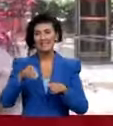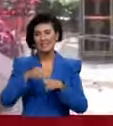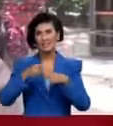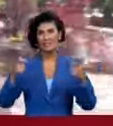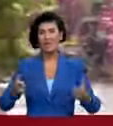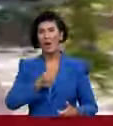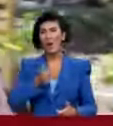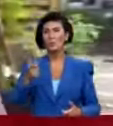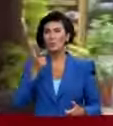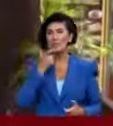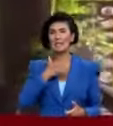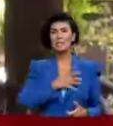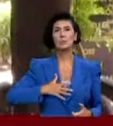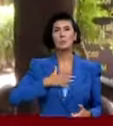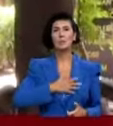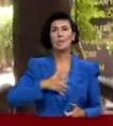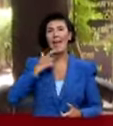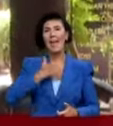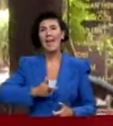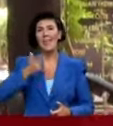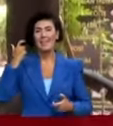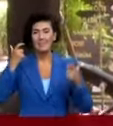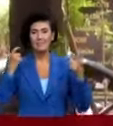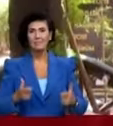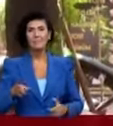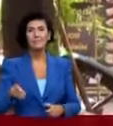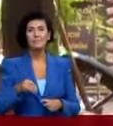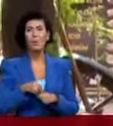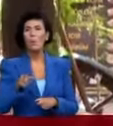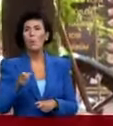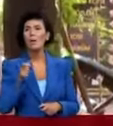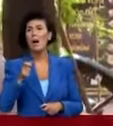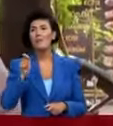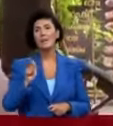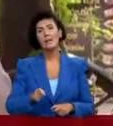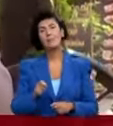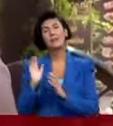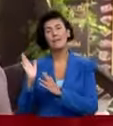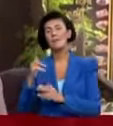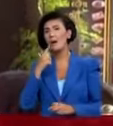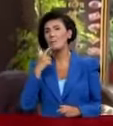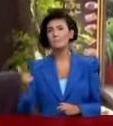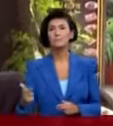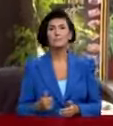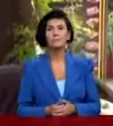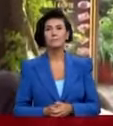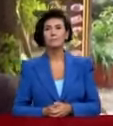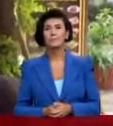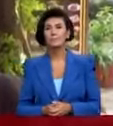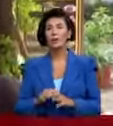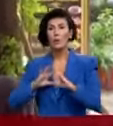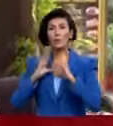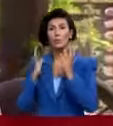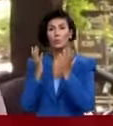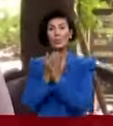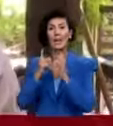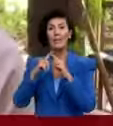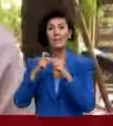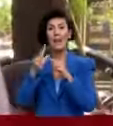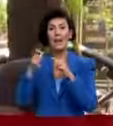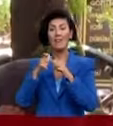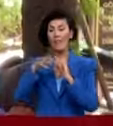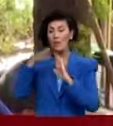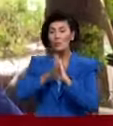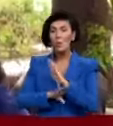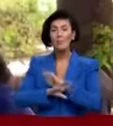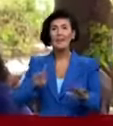600 yıllık Bursa'nın en eski noktalarından birinde o kahveyi yapmaya devam ediyor. Tabii ki dünyada telvesi çökmeyen